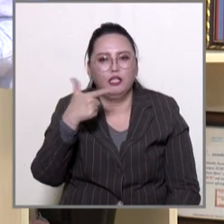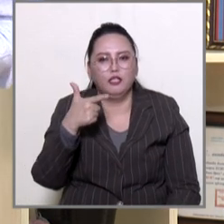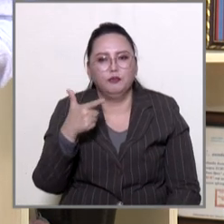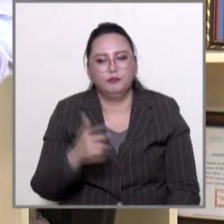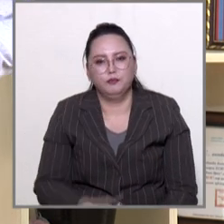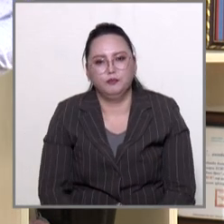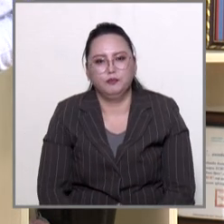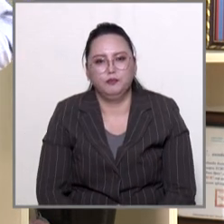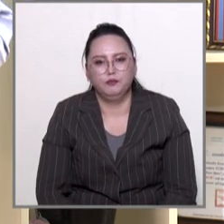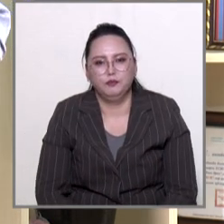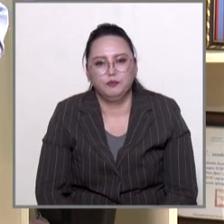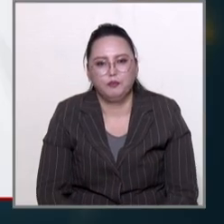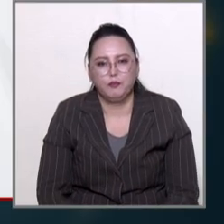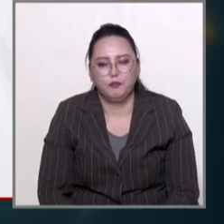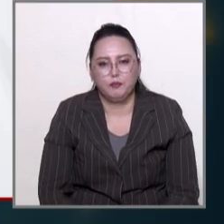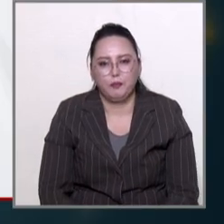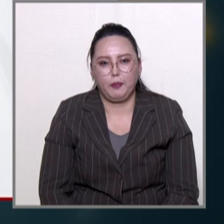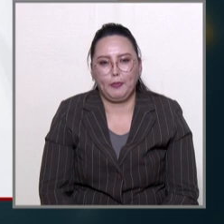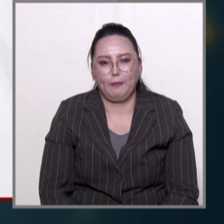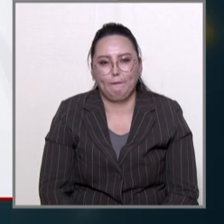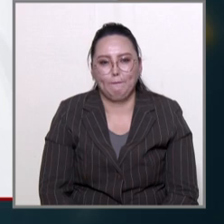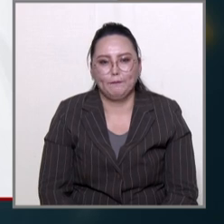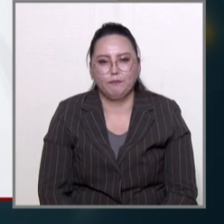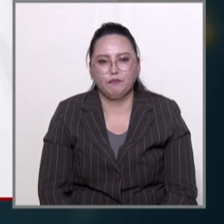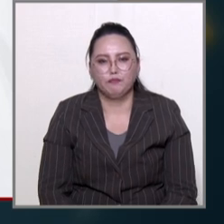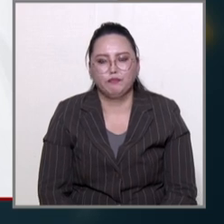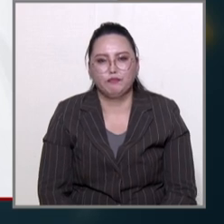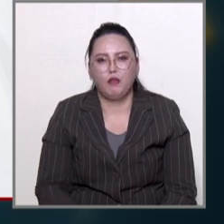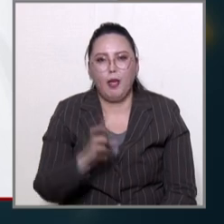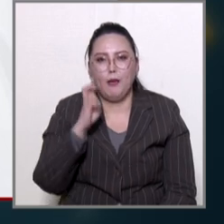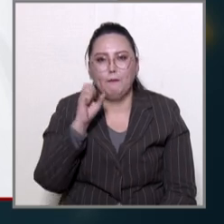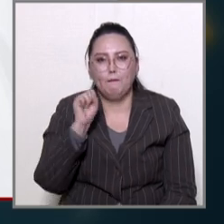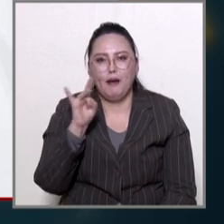За энэ дүрийн шинж чанарыг тодорхойлъё. За эхлээлэл их бардам